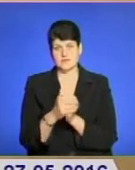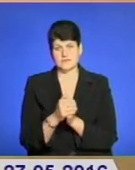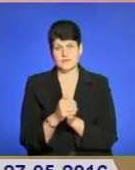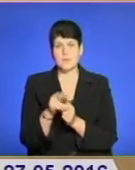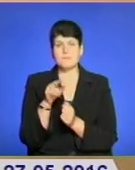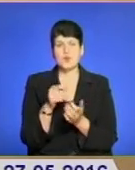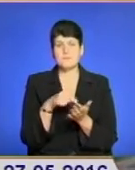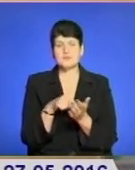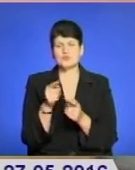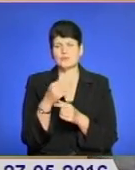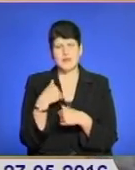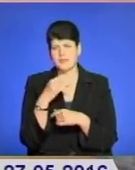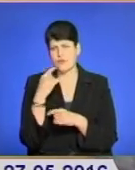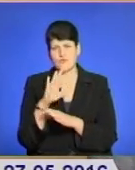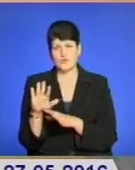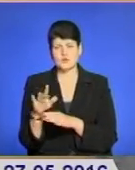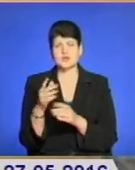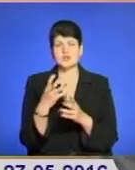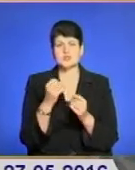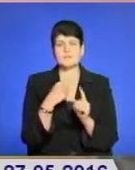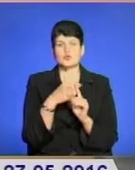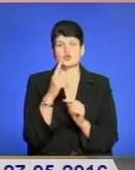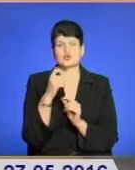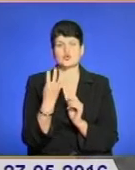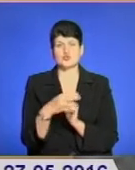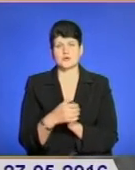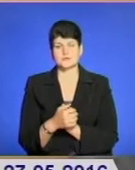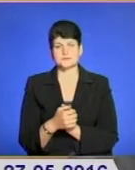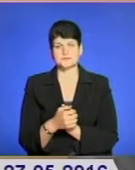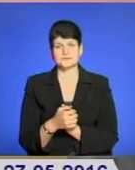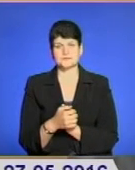місту Тернополю я не говорю. Ще плюс 140.